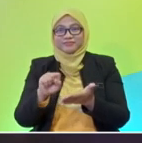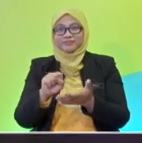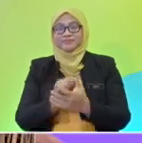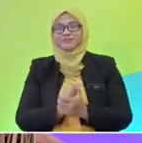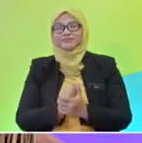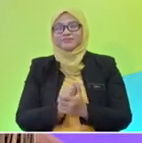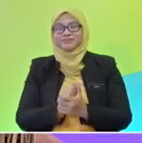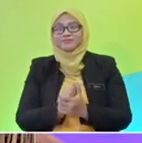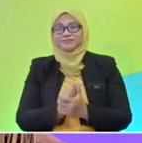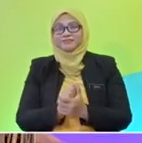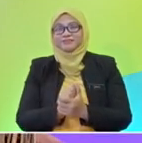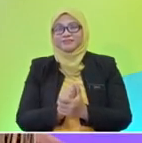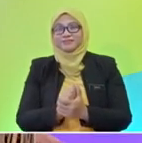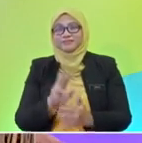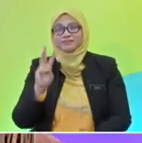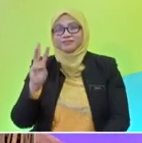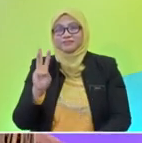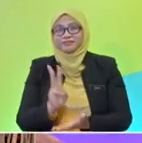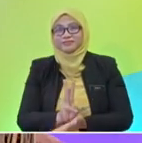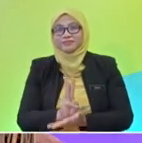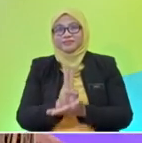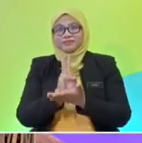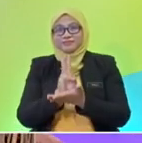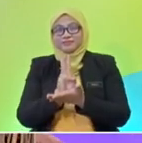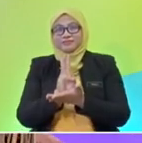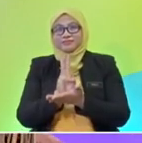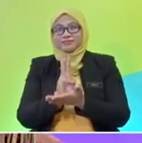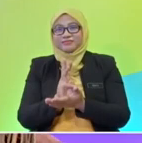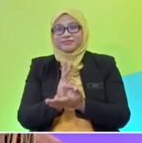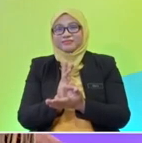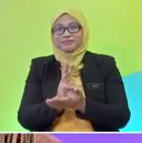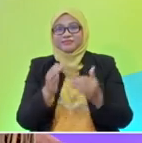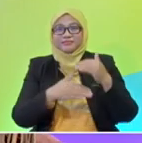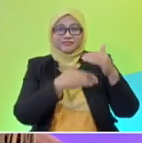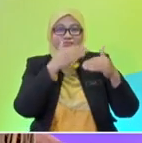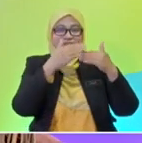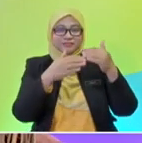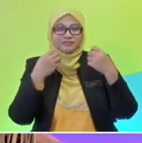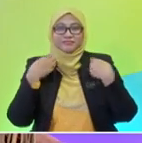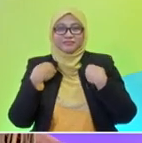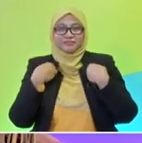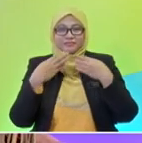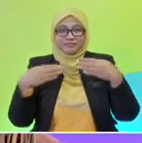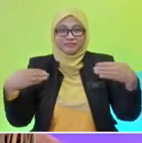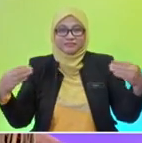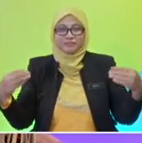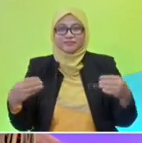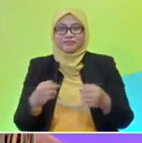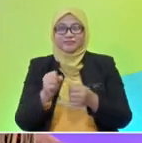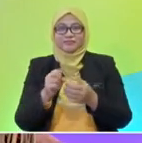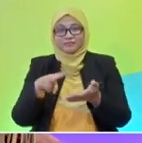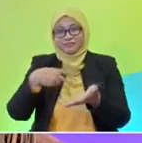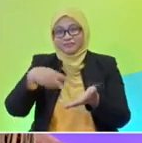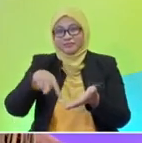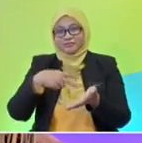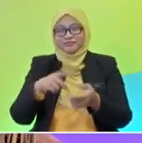sebenarnya warisan itu? Ada macam-macam. Okay, kita ada bangunan, kita ada warisan dari segi bahasa, dari seni, tarian dan macam-macam lagi. Tapi hari ini kita fokus